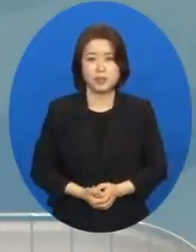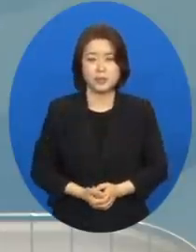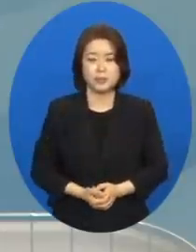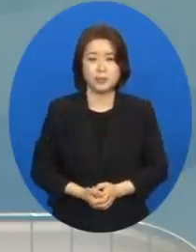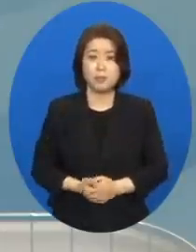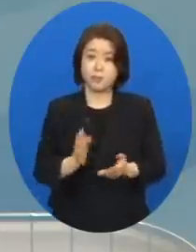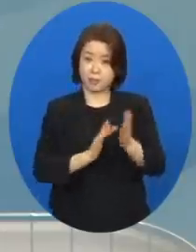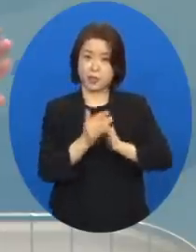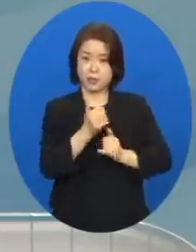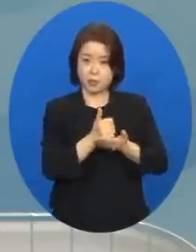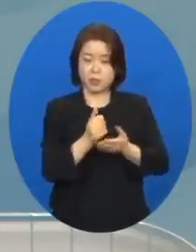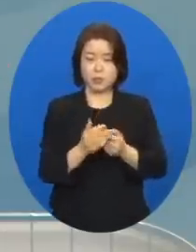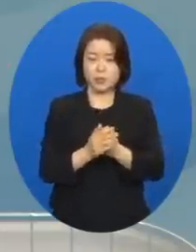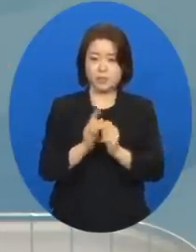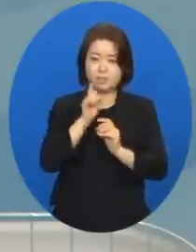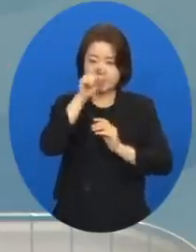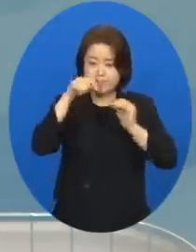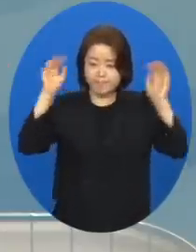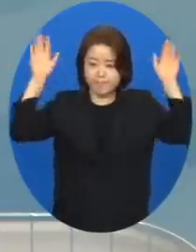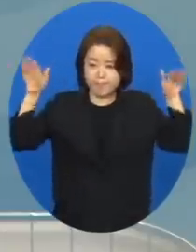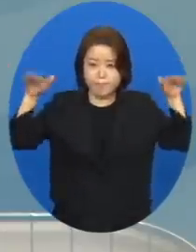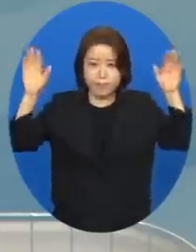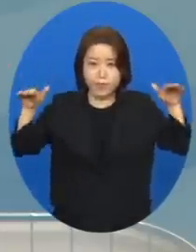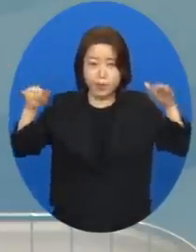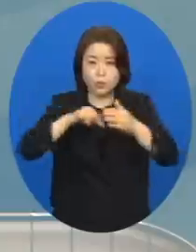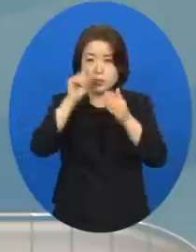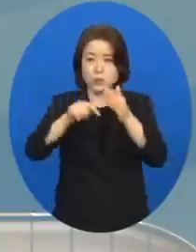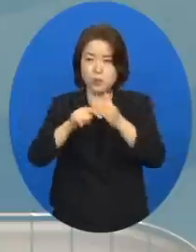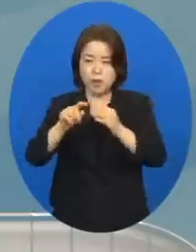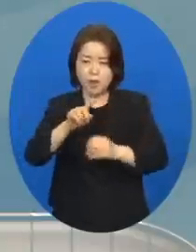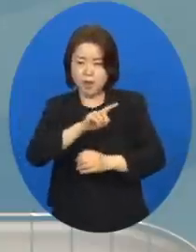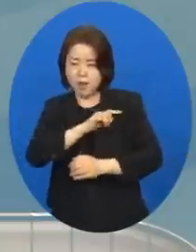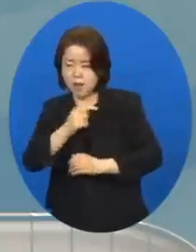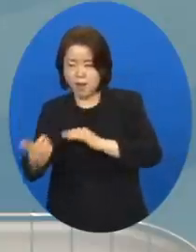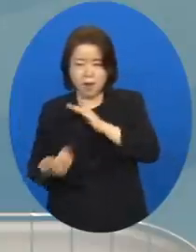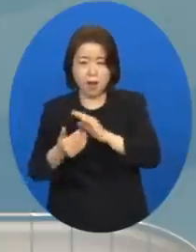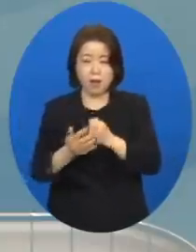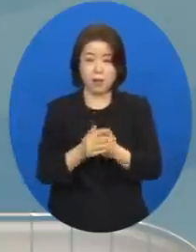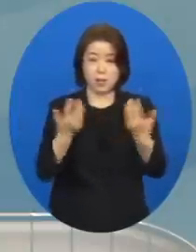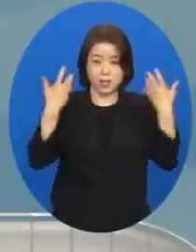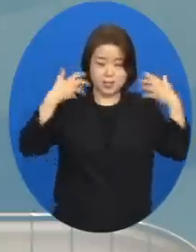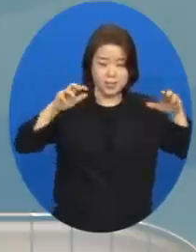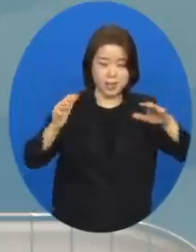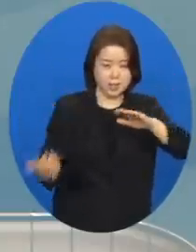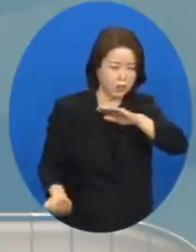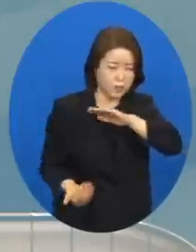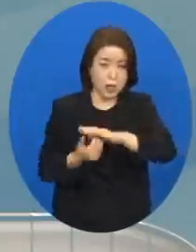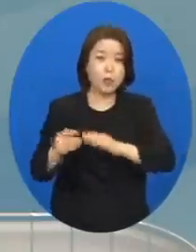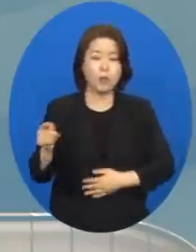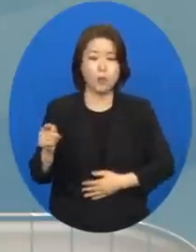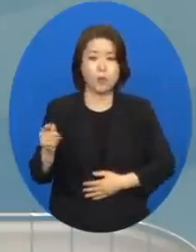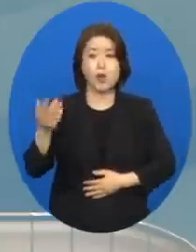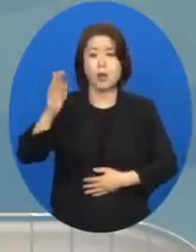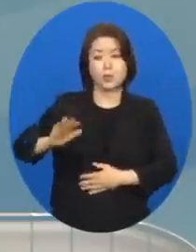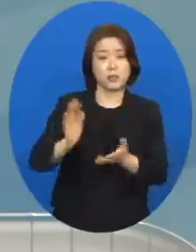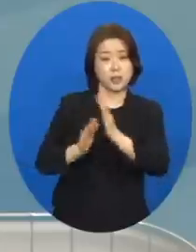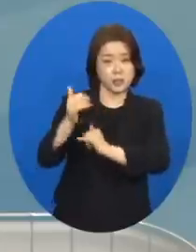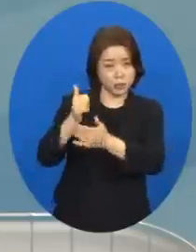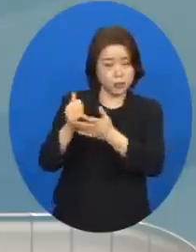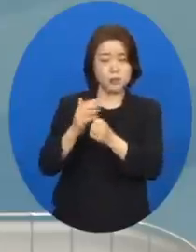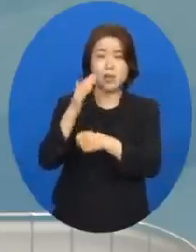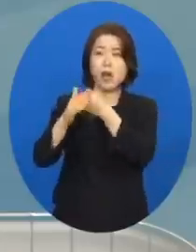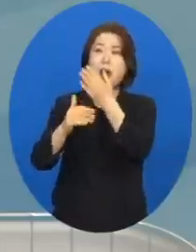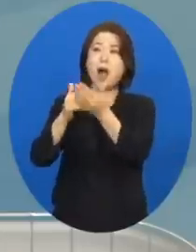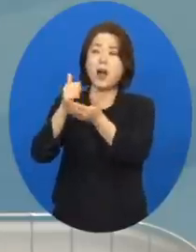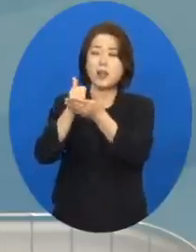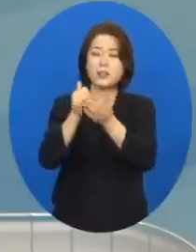예수님은 독수리 중에 독수리십니다. 사자 중에 사자시죠. 그런데 예수님은 하나님의